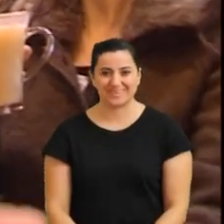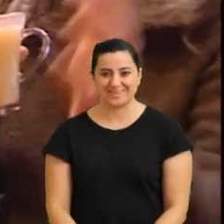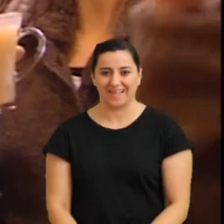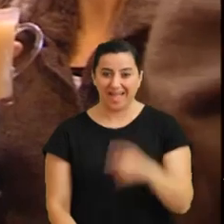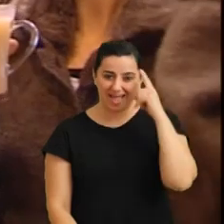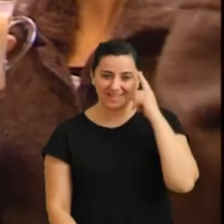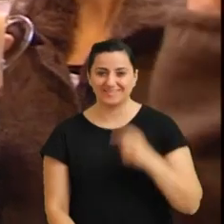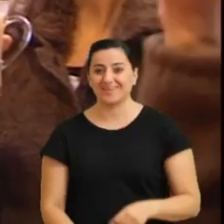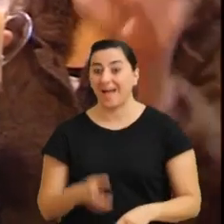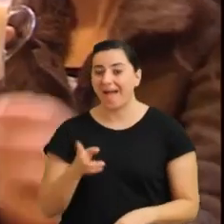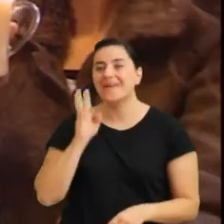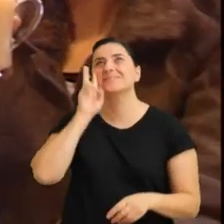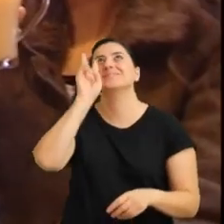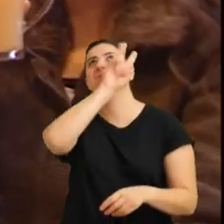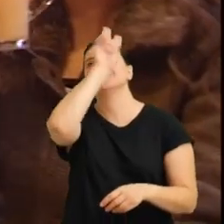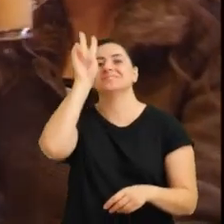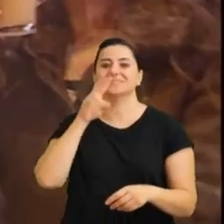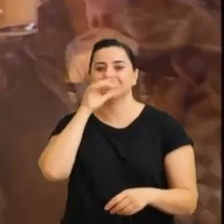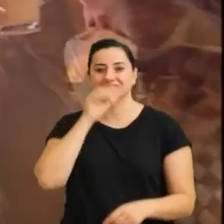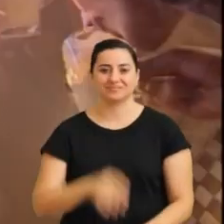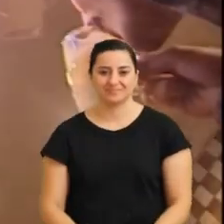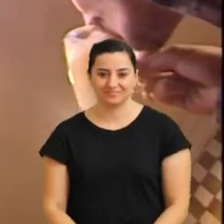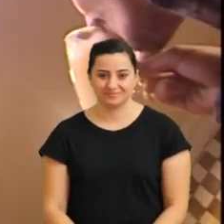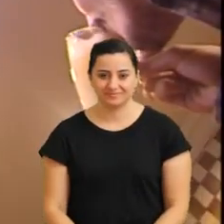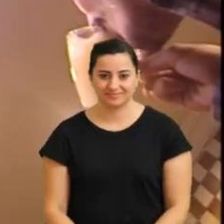oraya yapmışlar tavanı resimleri. Izliyorsun tavanı izliyorsun. Bravo, çok